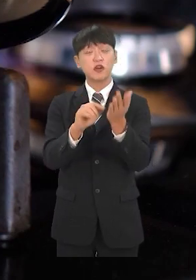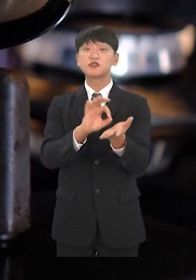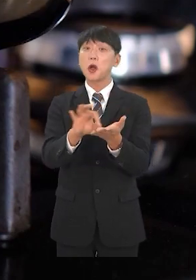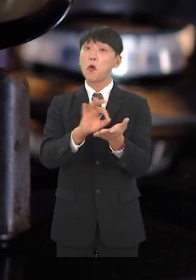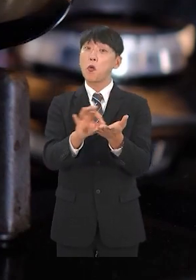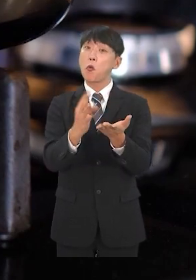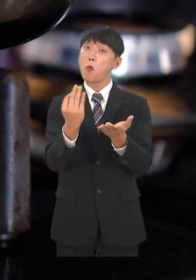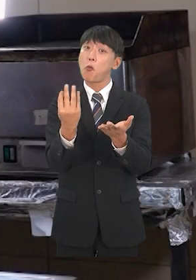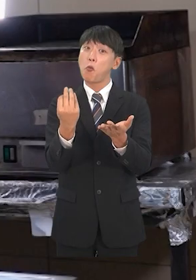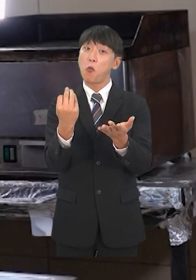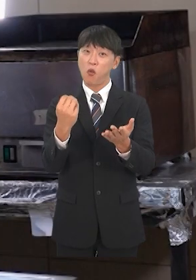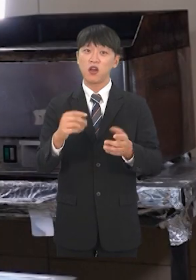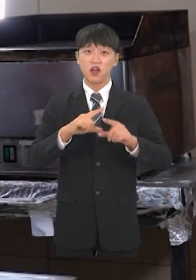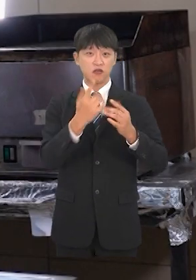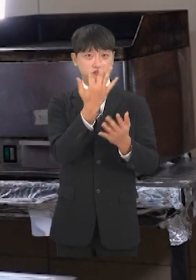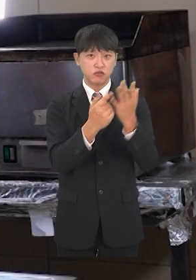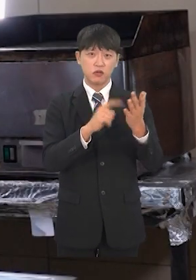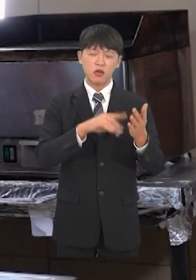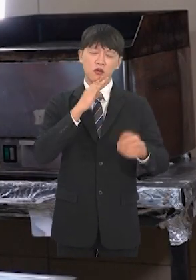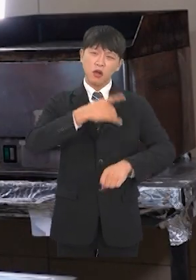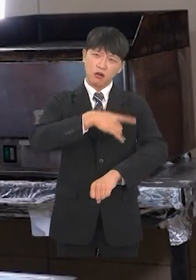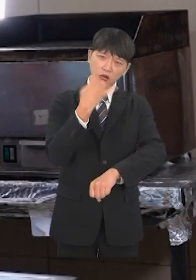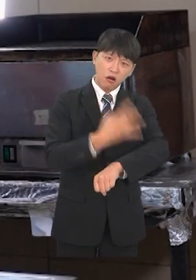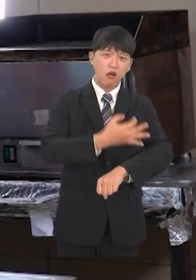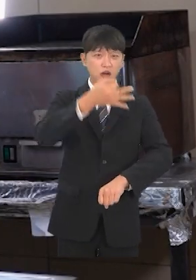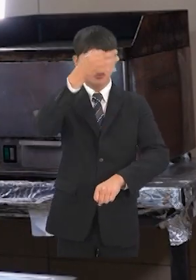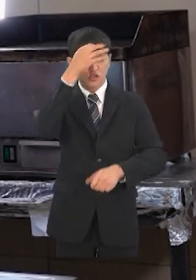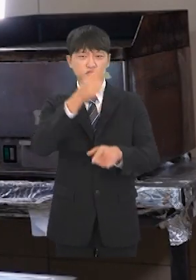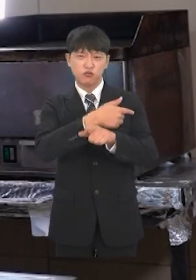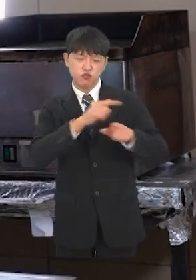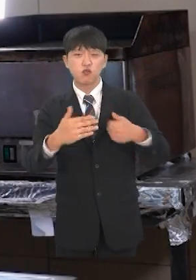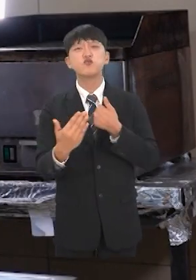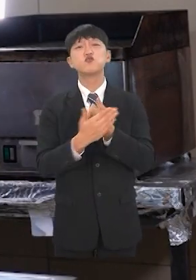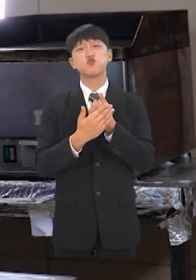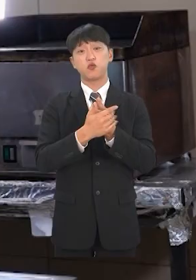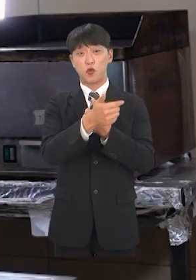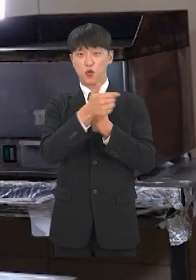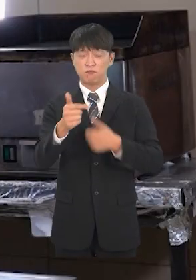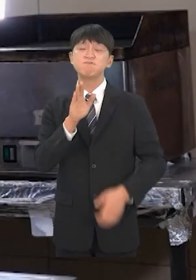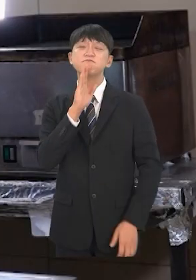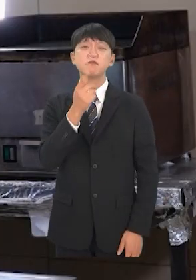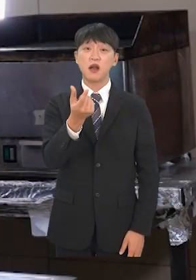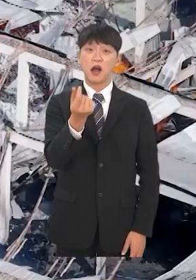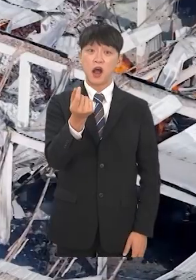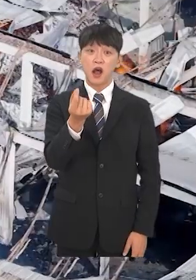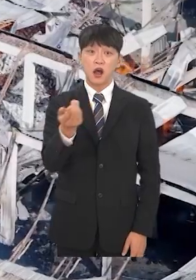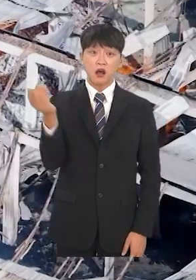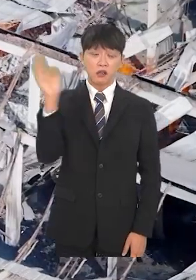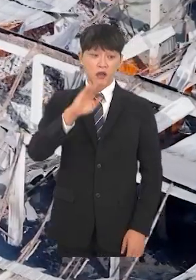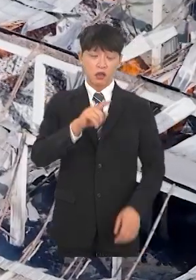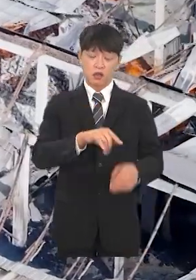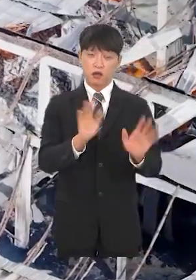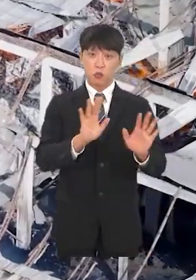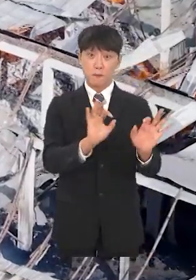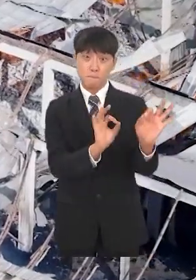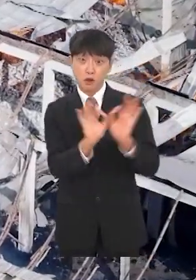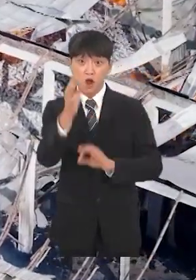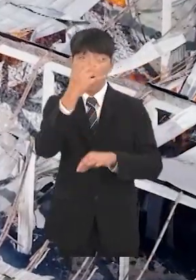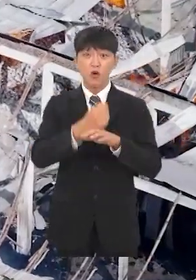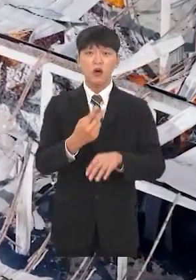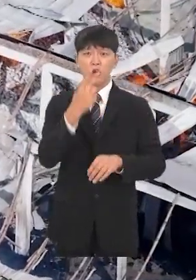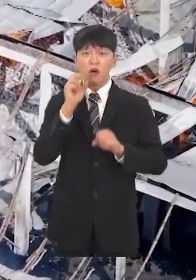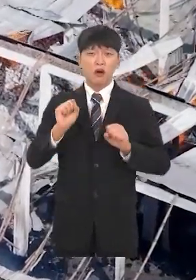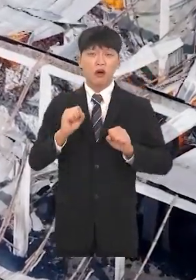얼마나 사용하나요? 불은 우리에게 참 많은 편리함과 기술, 이로움을 가져다주는 도구이지만 잘못 다루게 되면